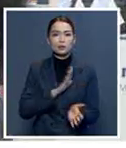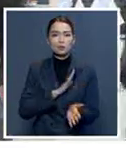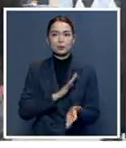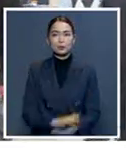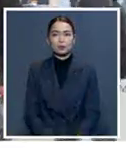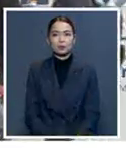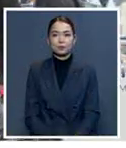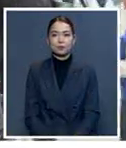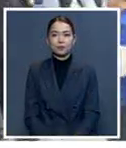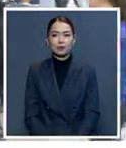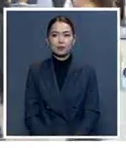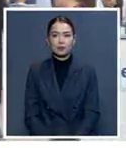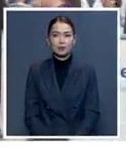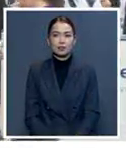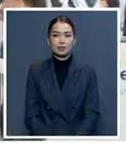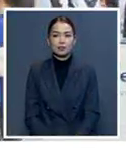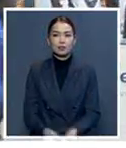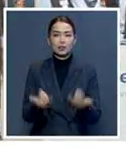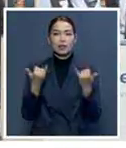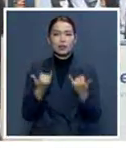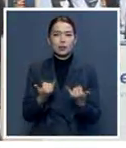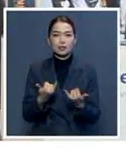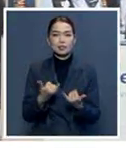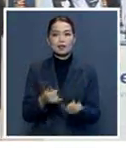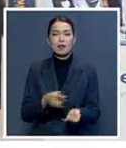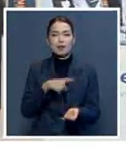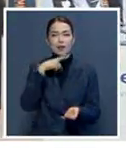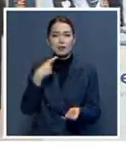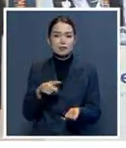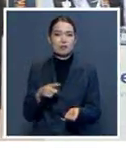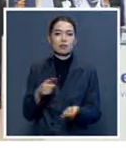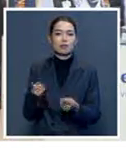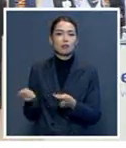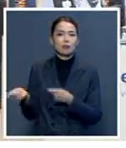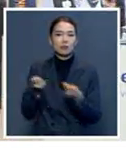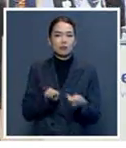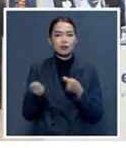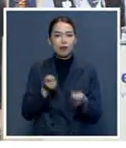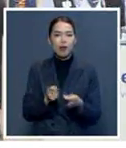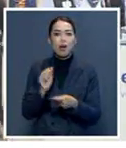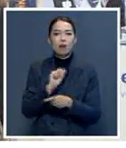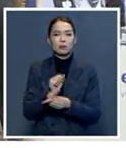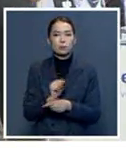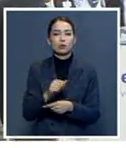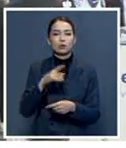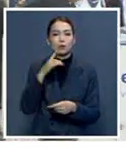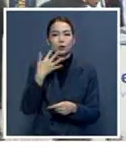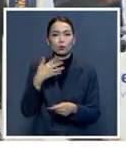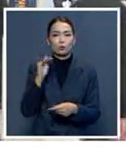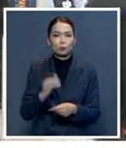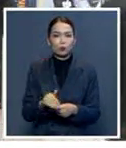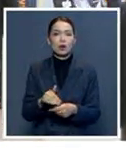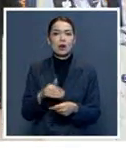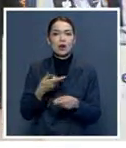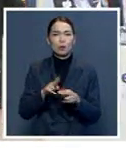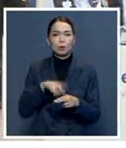Казахстан примерно 50 тысяч машин. Қазір Ресейден Қазақстанға жылына 50 мыңдай жаңа автокөлік кіреді. Ал Қазақстаннан Ресейге